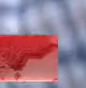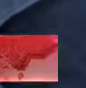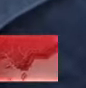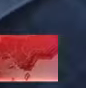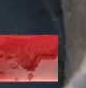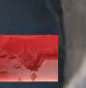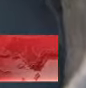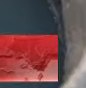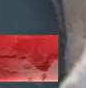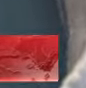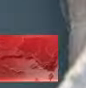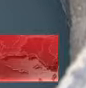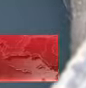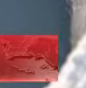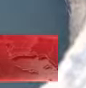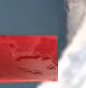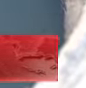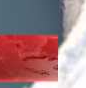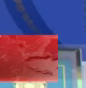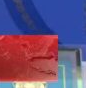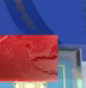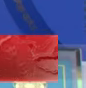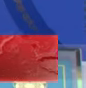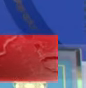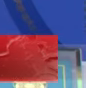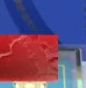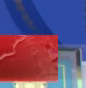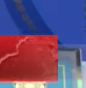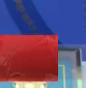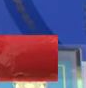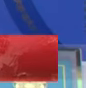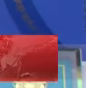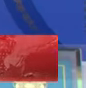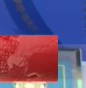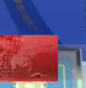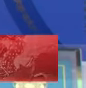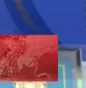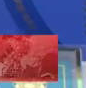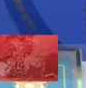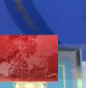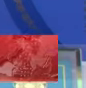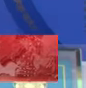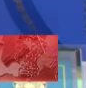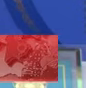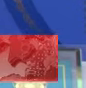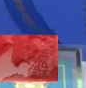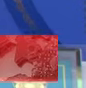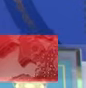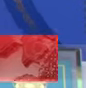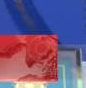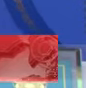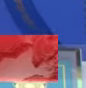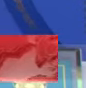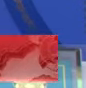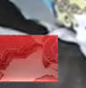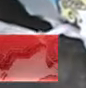Неожиданный поворот. Наркотики нашли в сточных водах в Астане. В 5 из 6 проб обнаружены мефедрон и другие виды